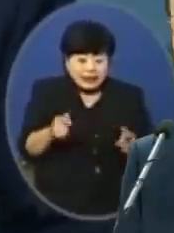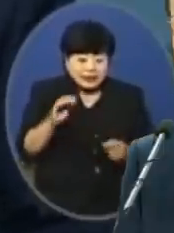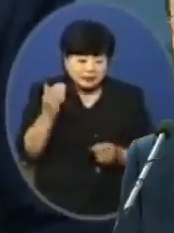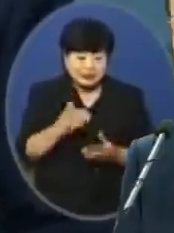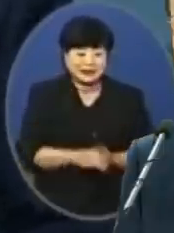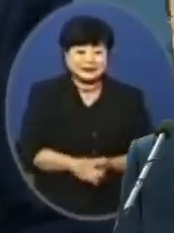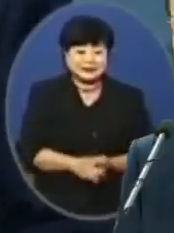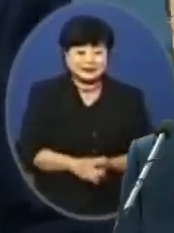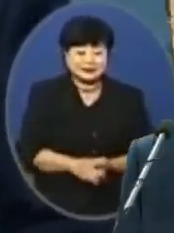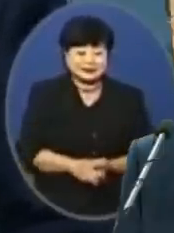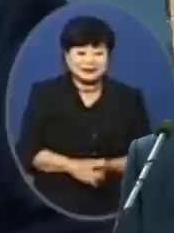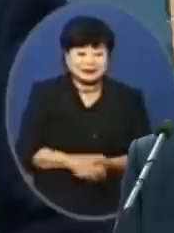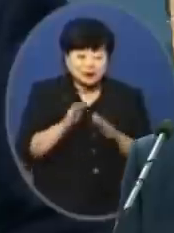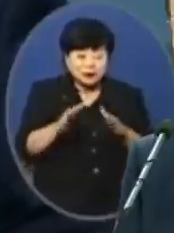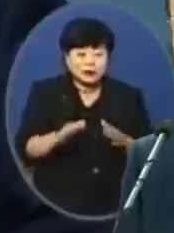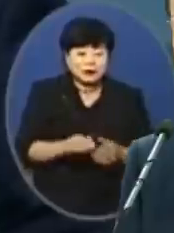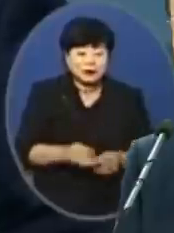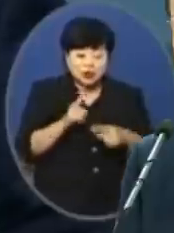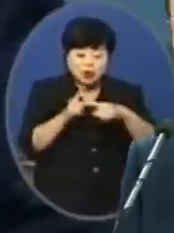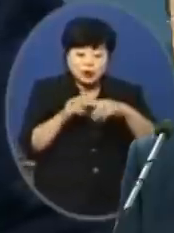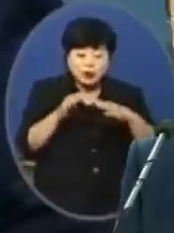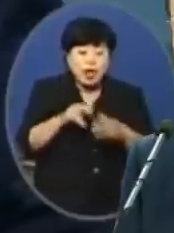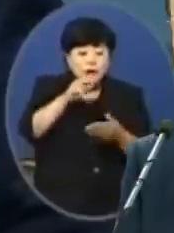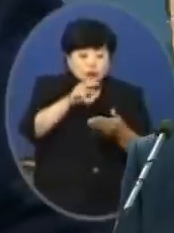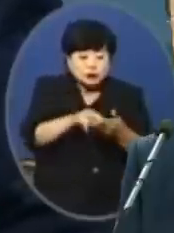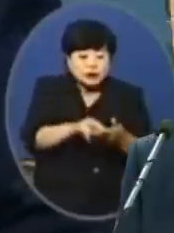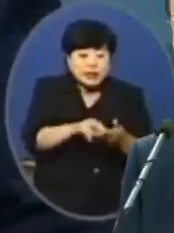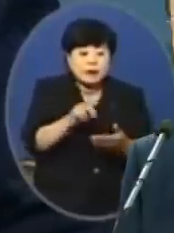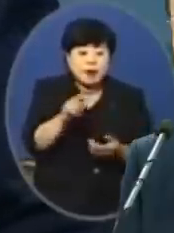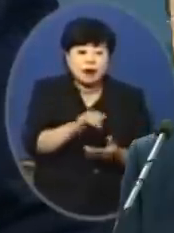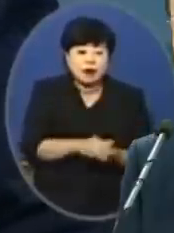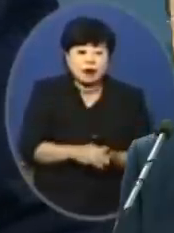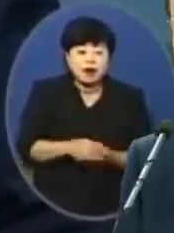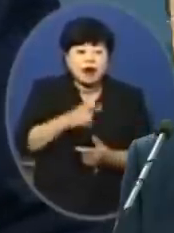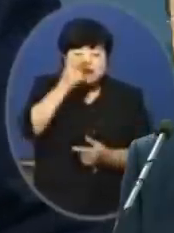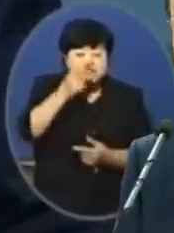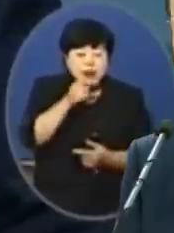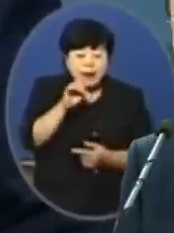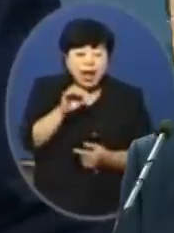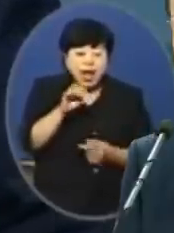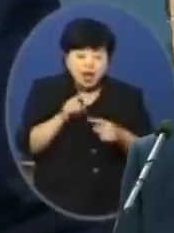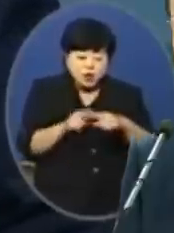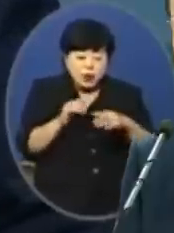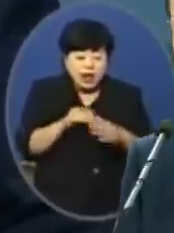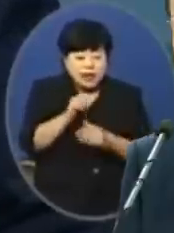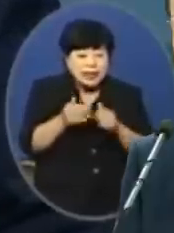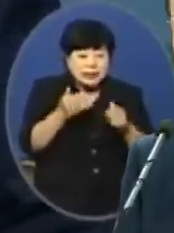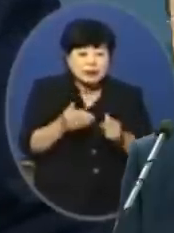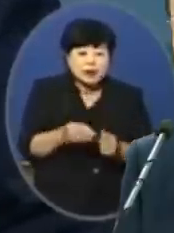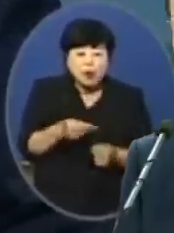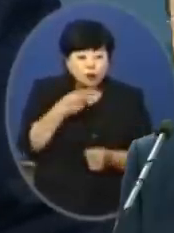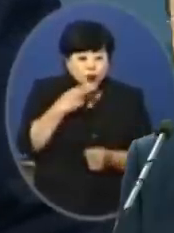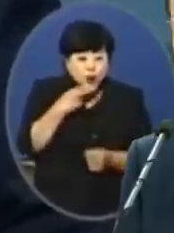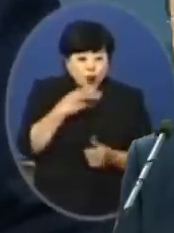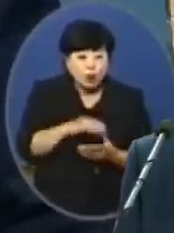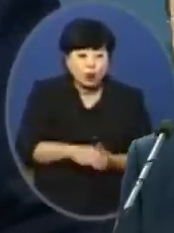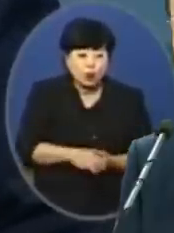것입니다. 오늘날 교회의 큰 문제는 구라파 교회는 하나님이 안 계셔요.